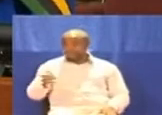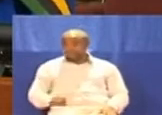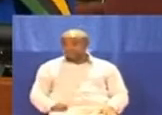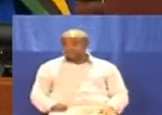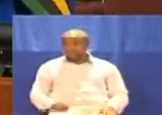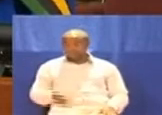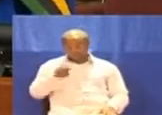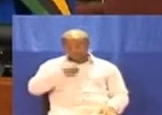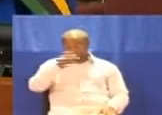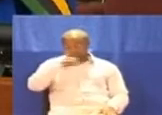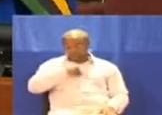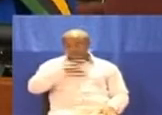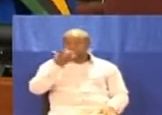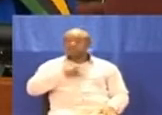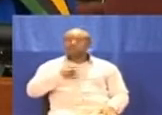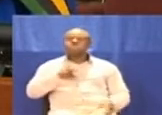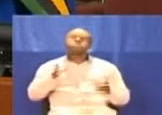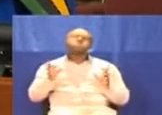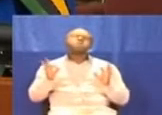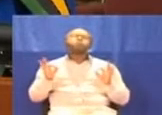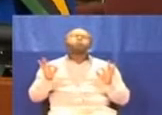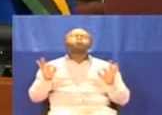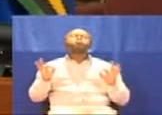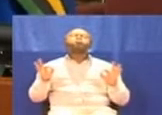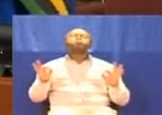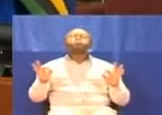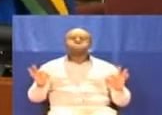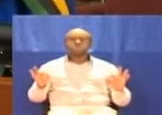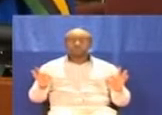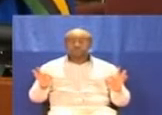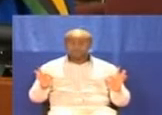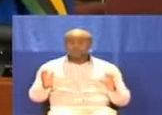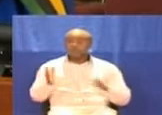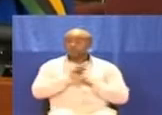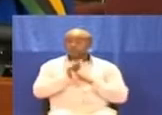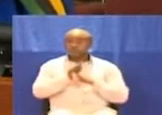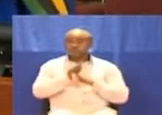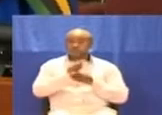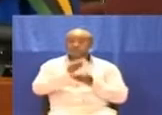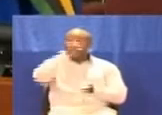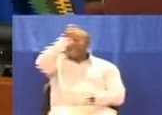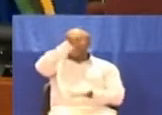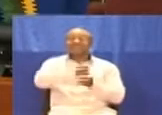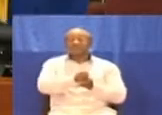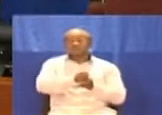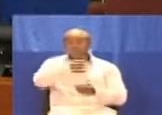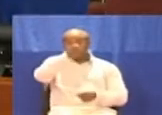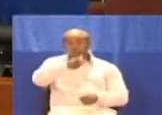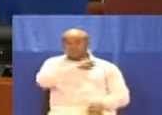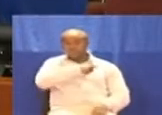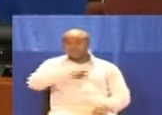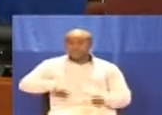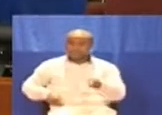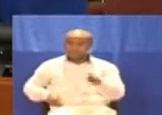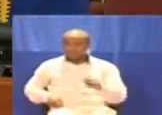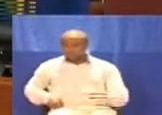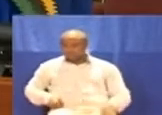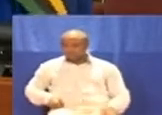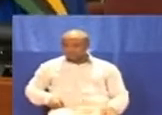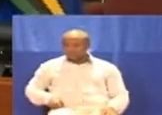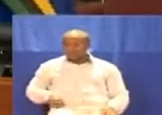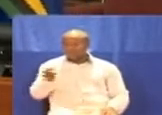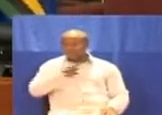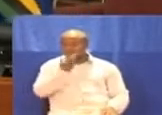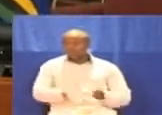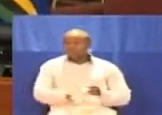binafsi yangu nimefarijika sana kwa azimio hili la kumpongeza rais wetu, hasa hapo manake na wasaidizi wake